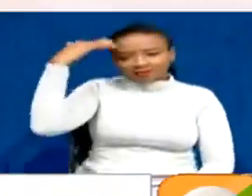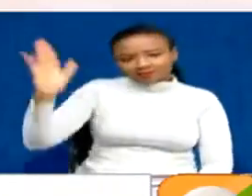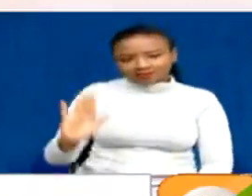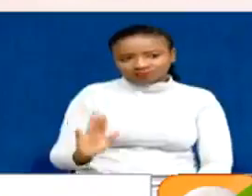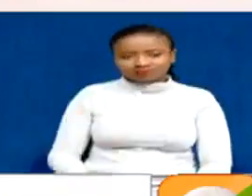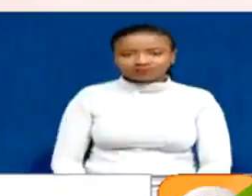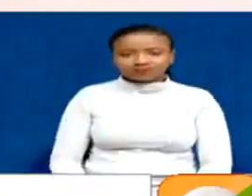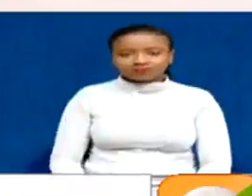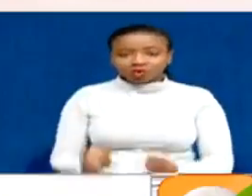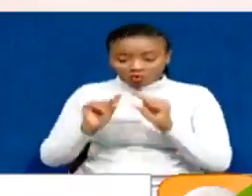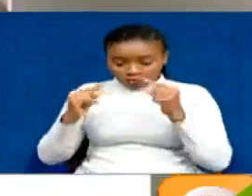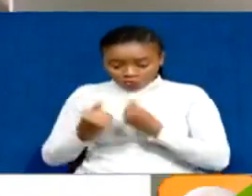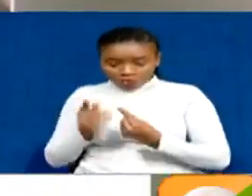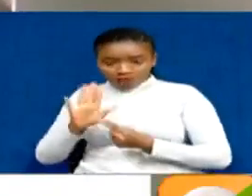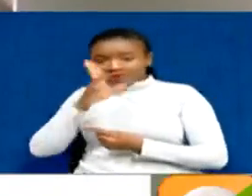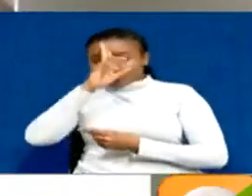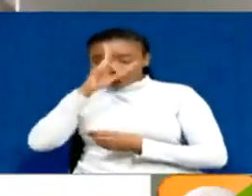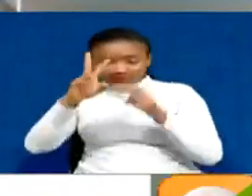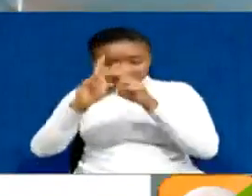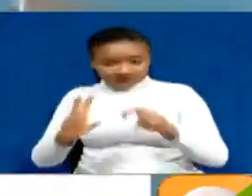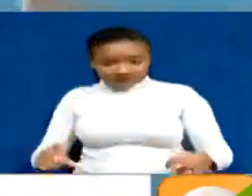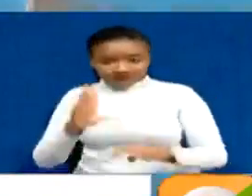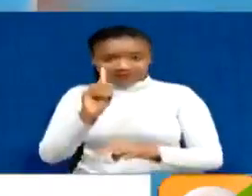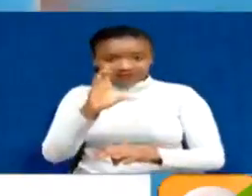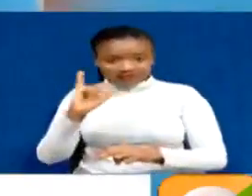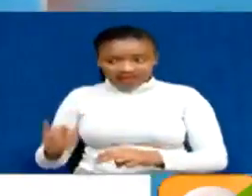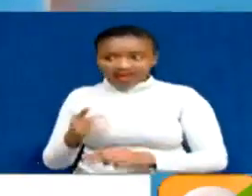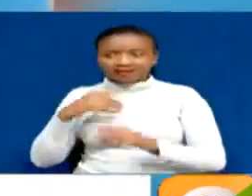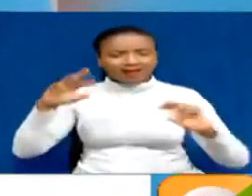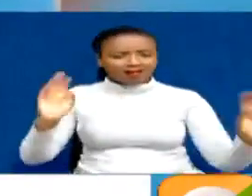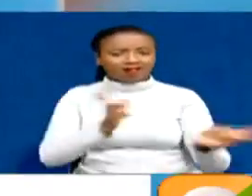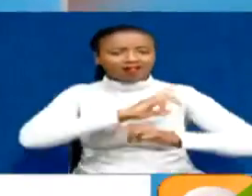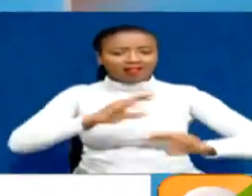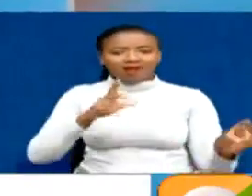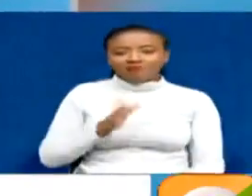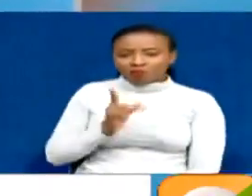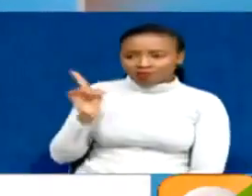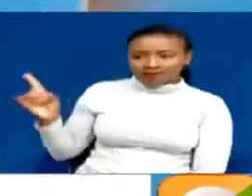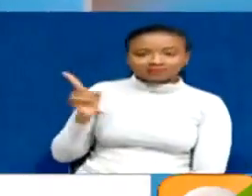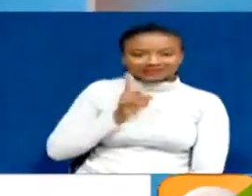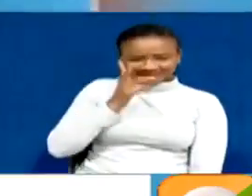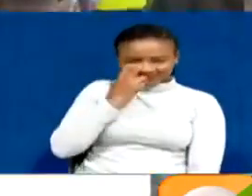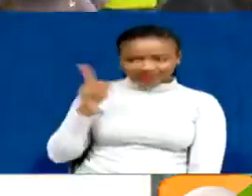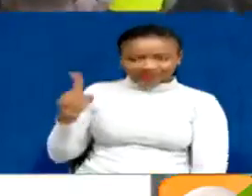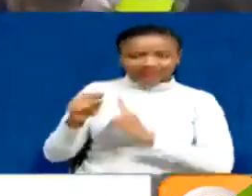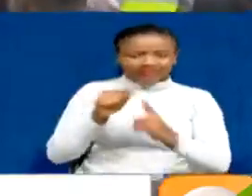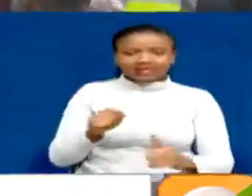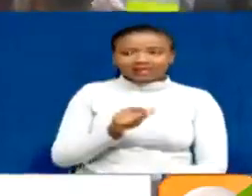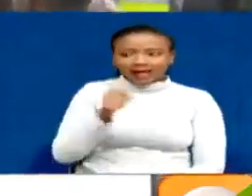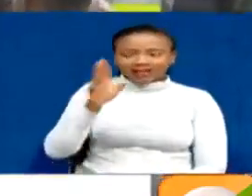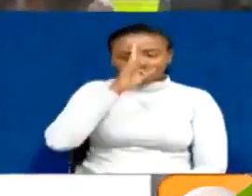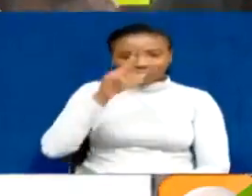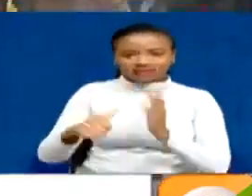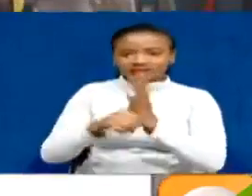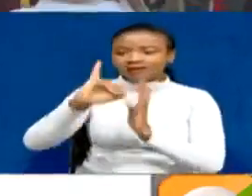aliko. Kikosi maalum cha makachero wa uchunguzi wa jinai wamekuwa wakimtafuta Caroline anayeshukiwa kuhusika na mauaji ya afisa wa polisi